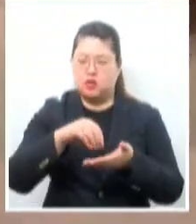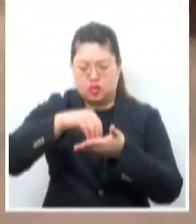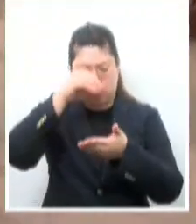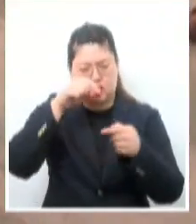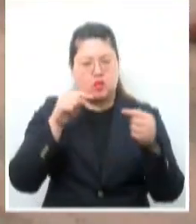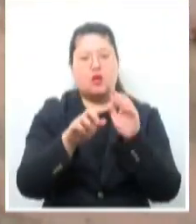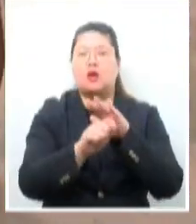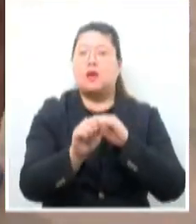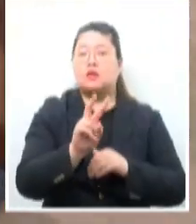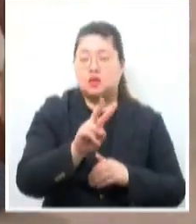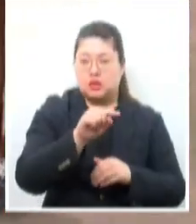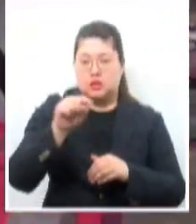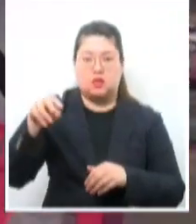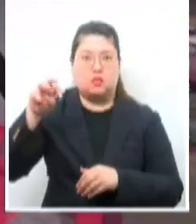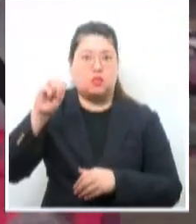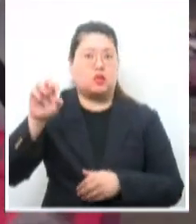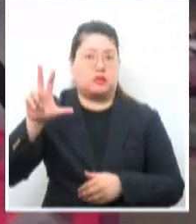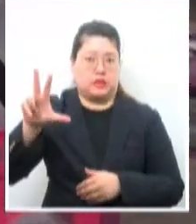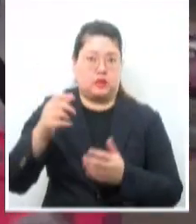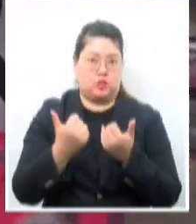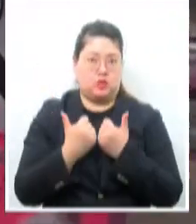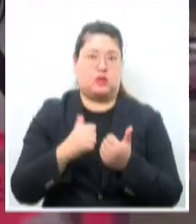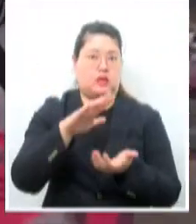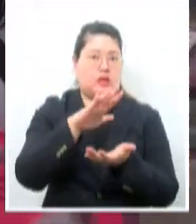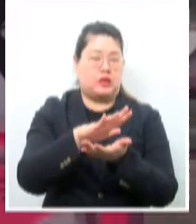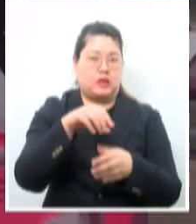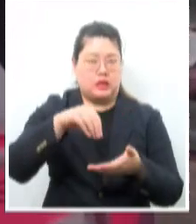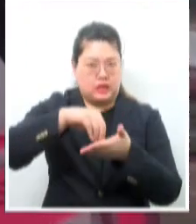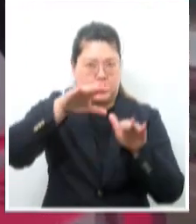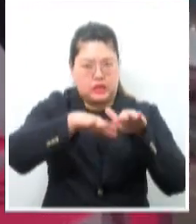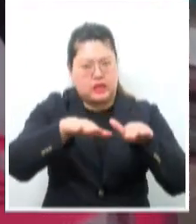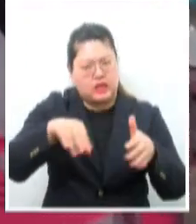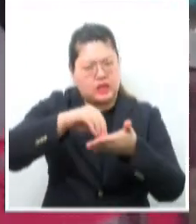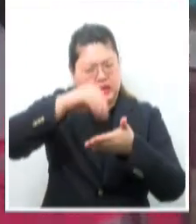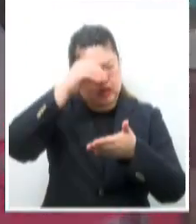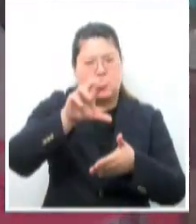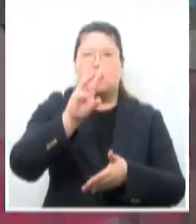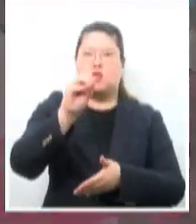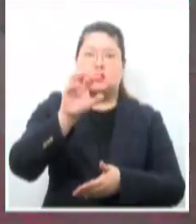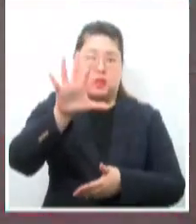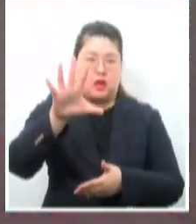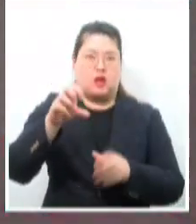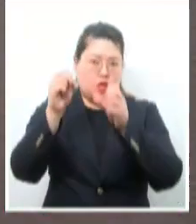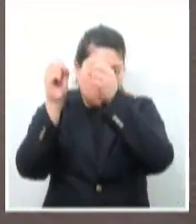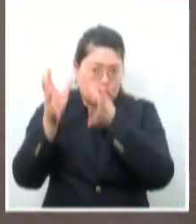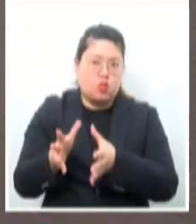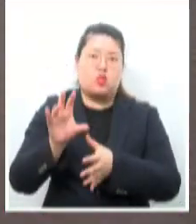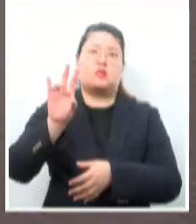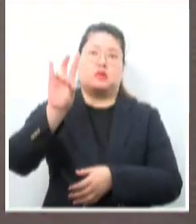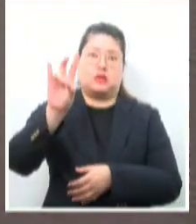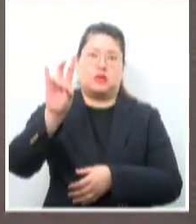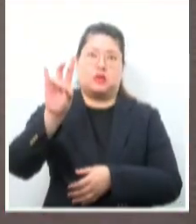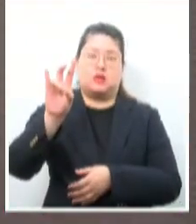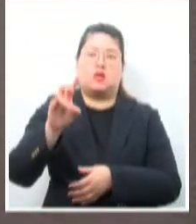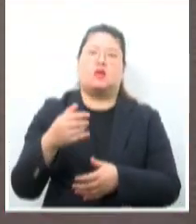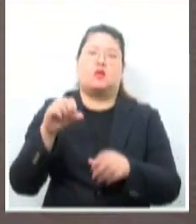ถึงมัธยมศึกษาปีที่3ปัจจุบันมีนักเรียนทั้งหมด65คนข้าราชการครู7คนครูจ้